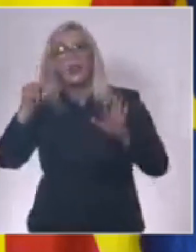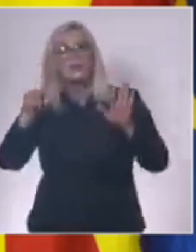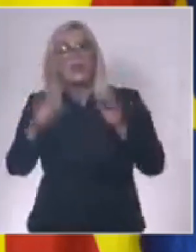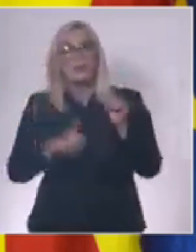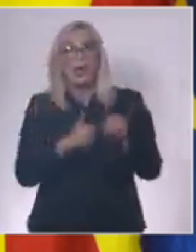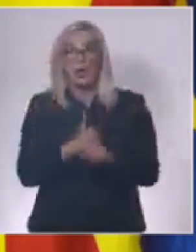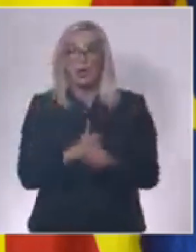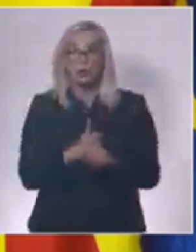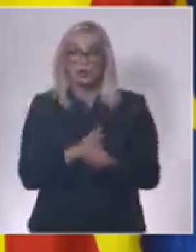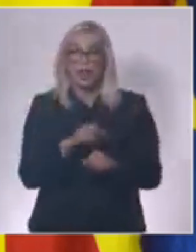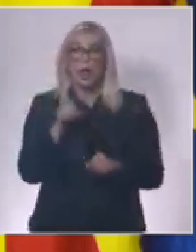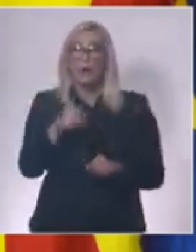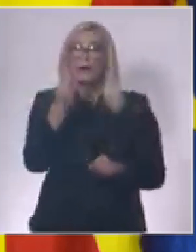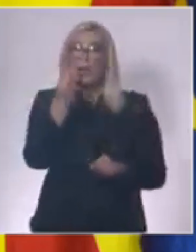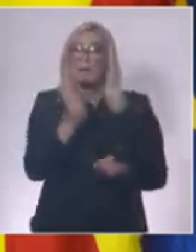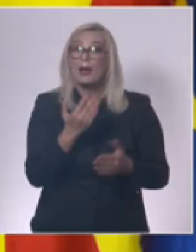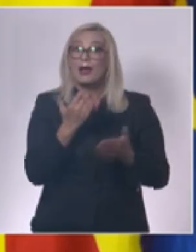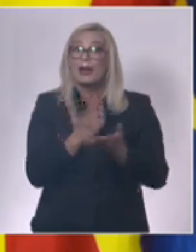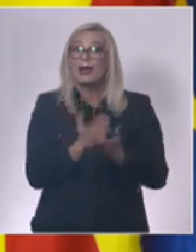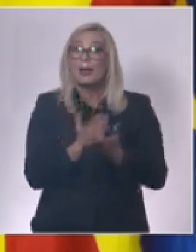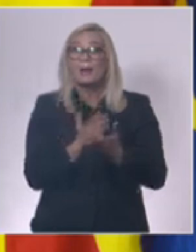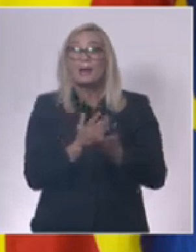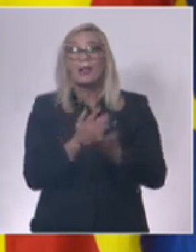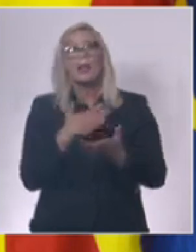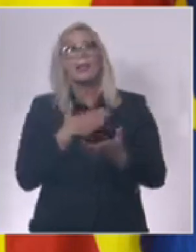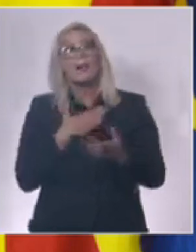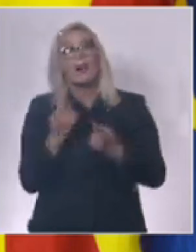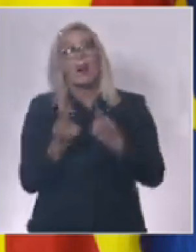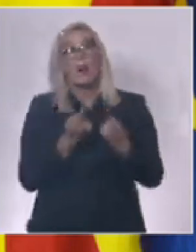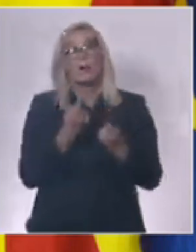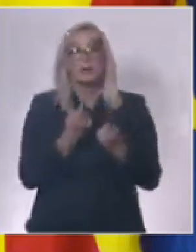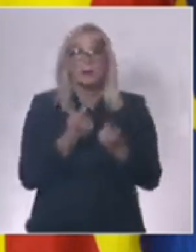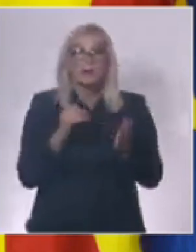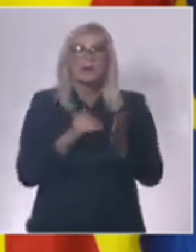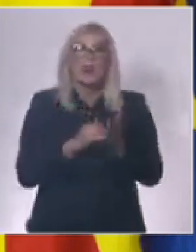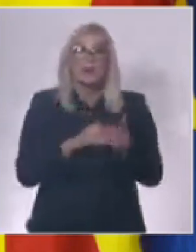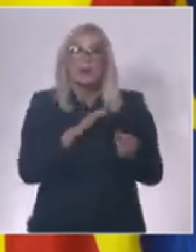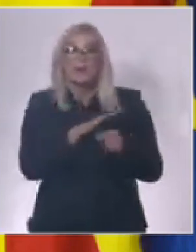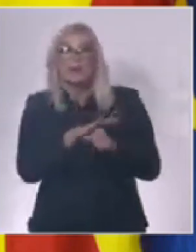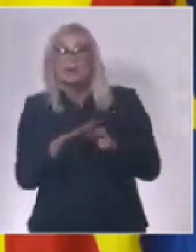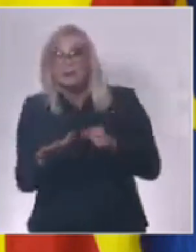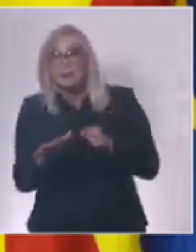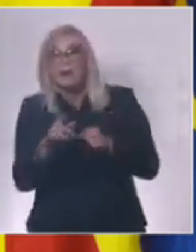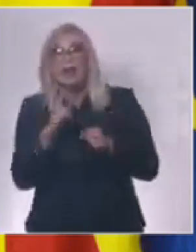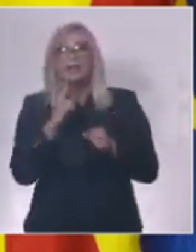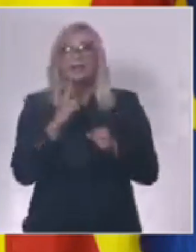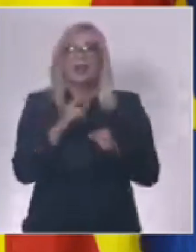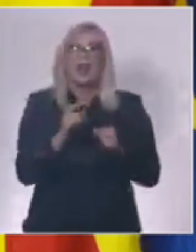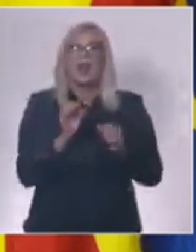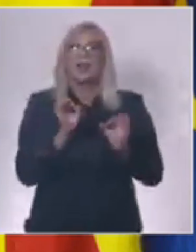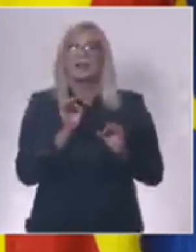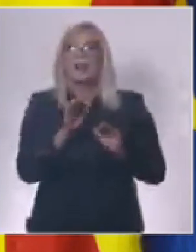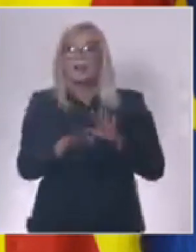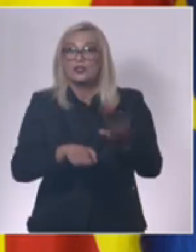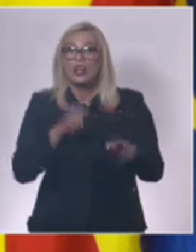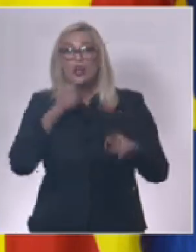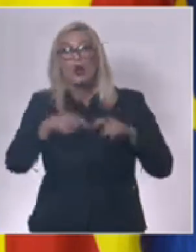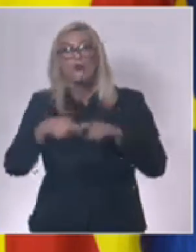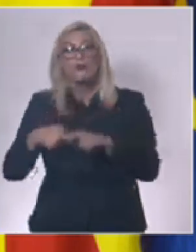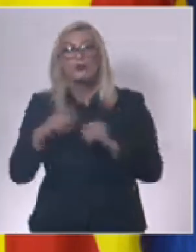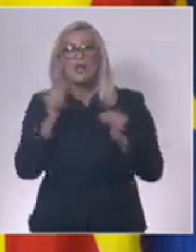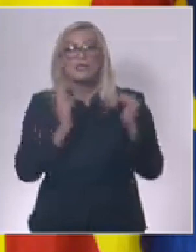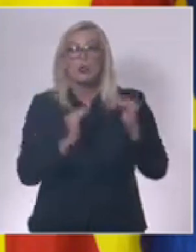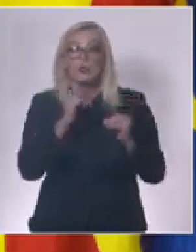2024-2027 година. Овие средства ќе бидат условени со реализација на конкретни квалитативни и квантитативни чекори поврзани со мерките